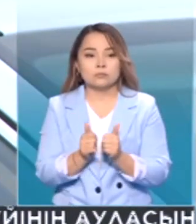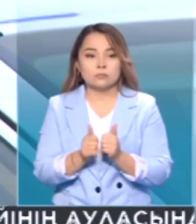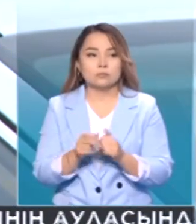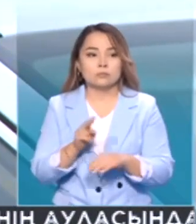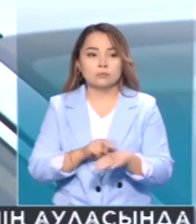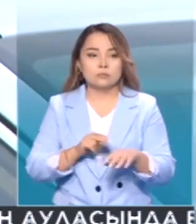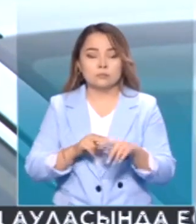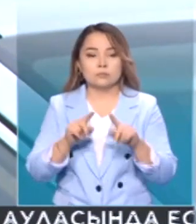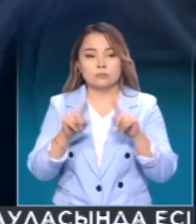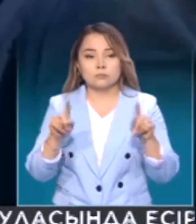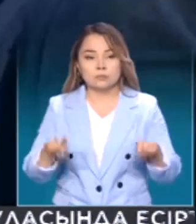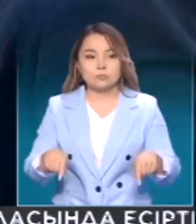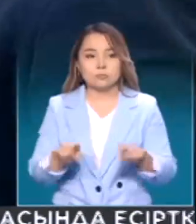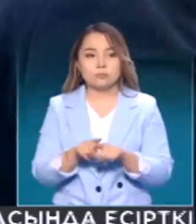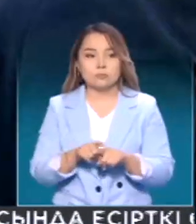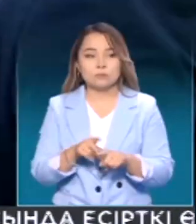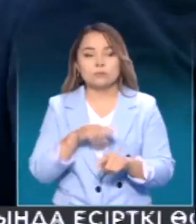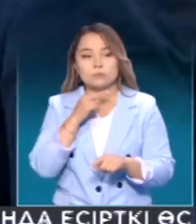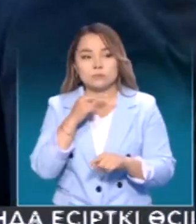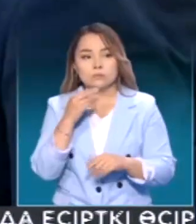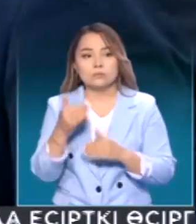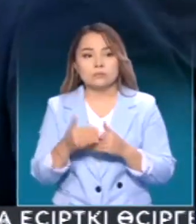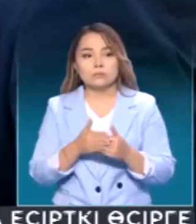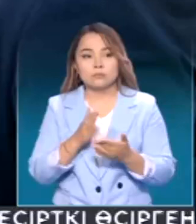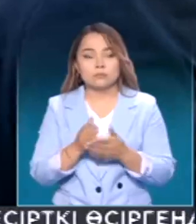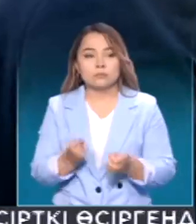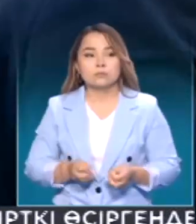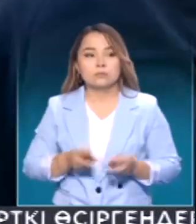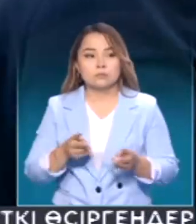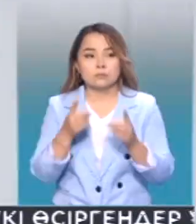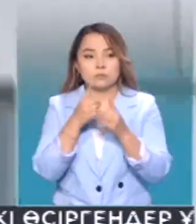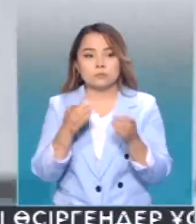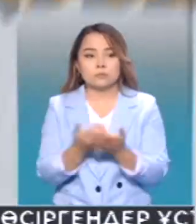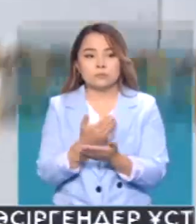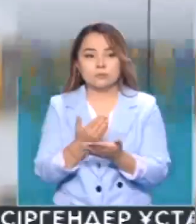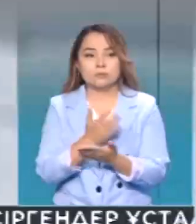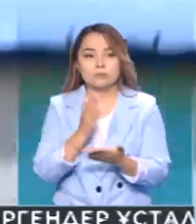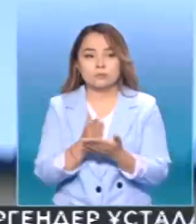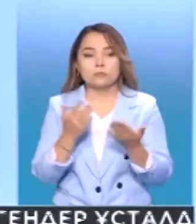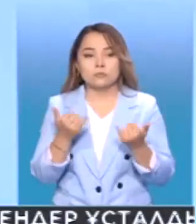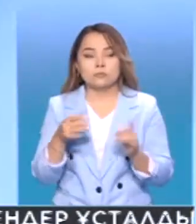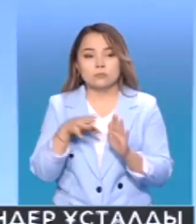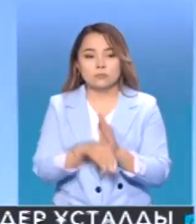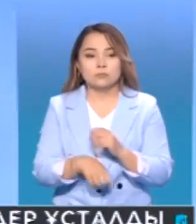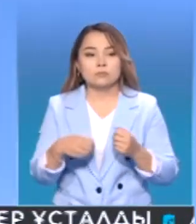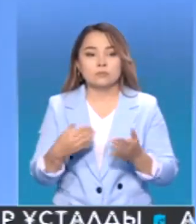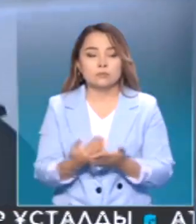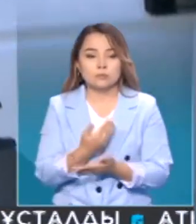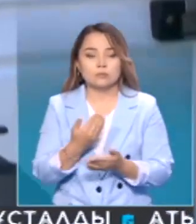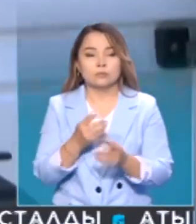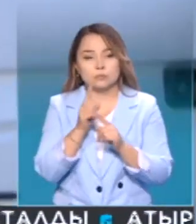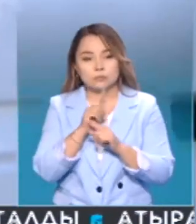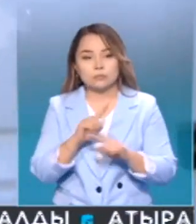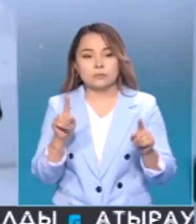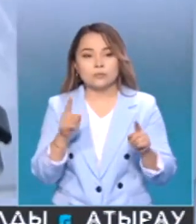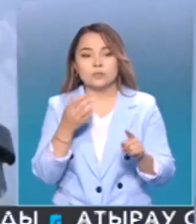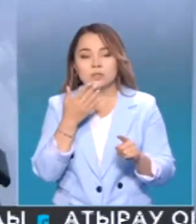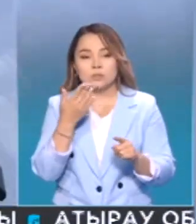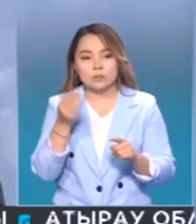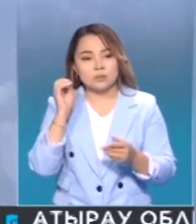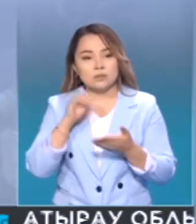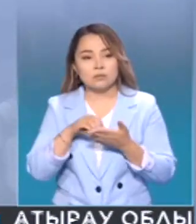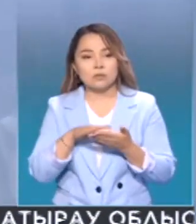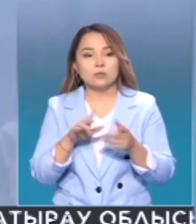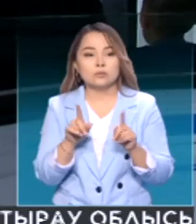полицейдің планшетіне қауіпті жүргізушінің жақындаған туралы белгі береді. Құқық қорғау саласына енгізілген жаңашылық цифрлық технологиялармен